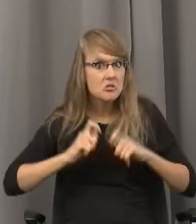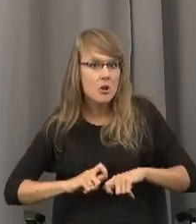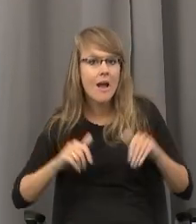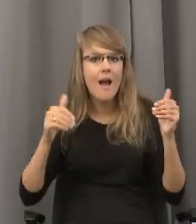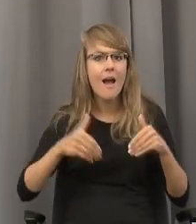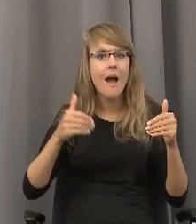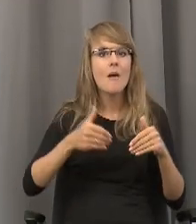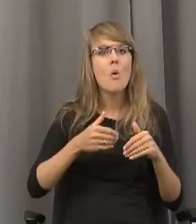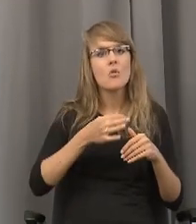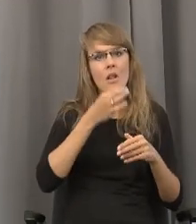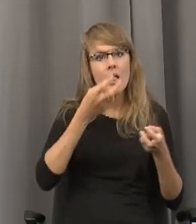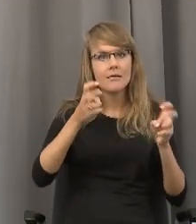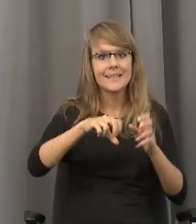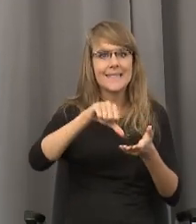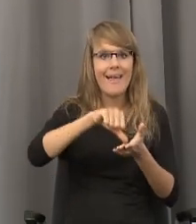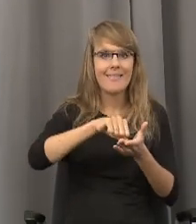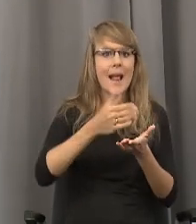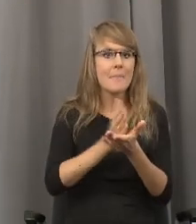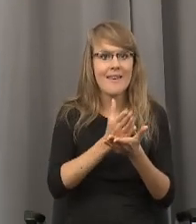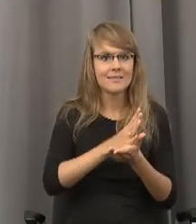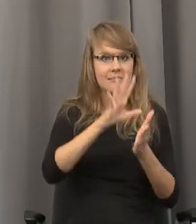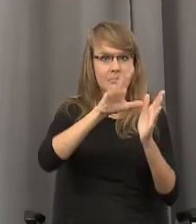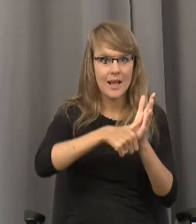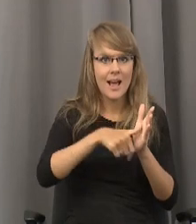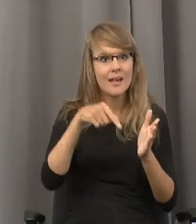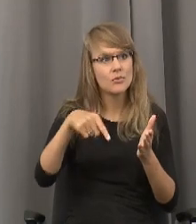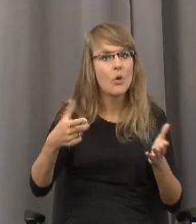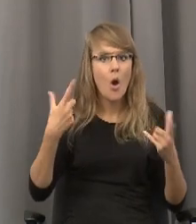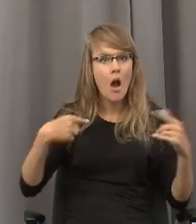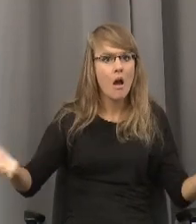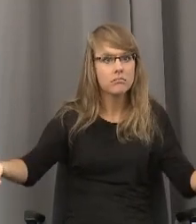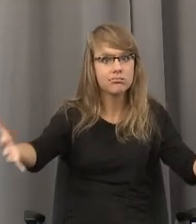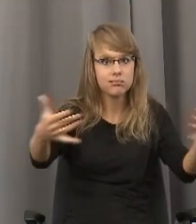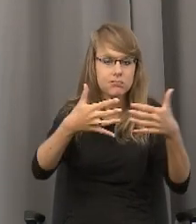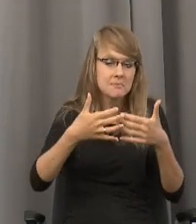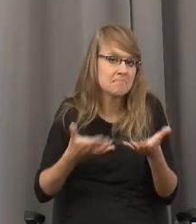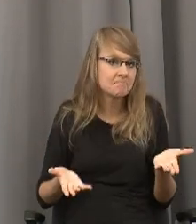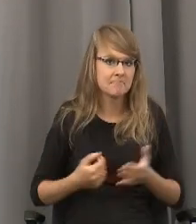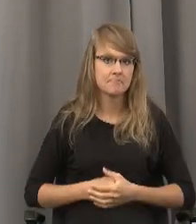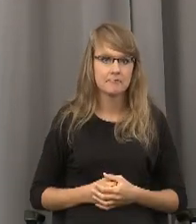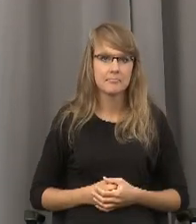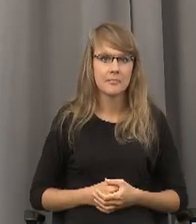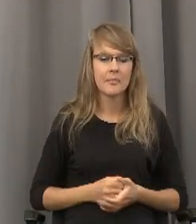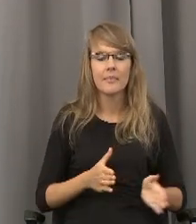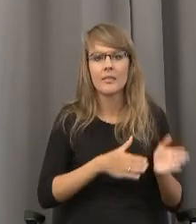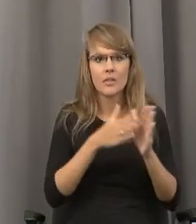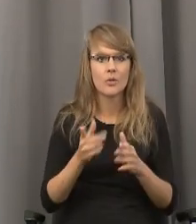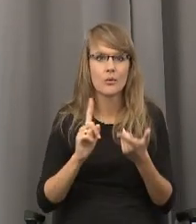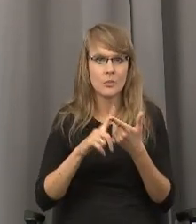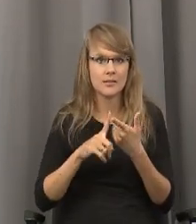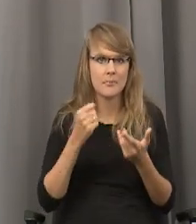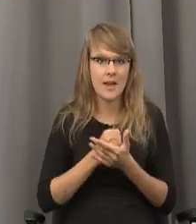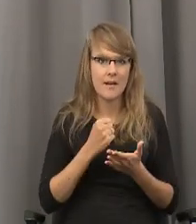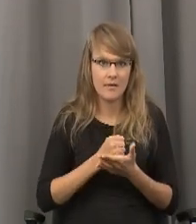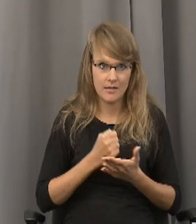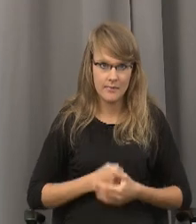centra międzymiejskie, które by gromadziły te osoby i tak dalej, i tak dalej. Druga rzecz to